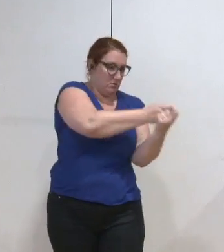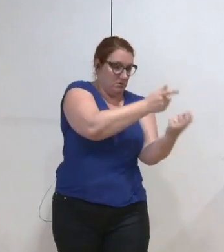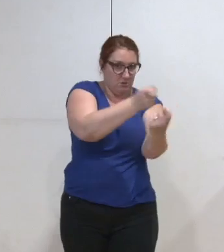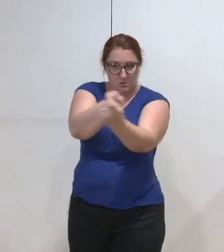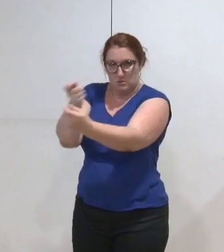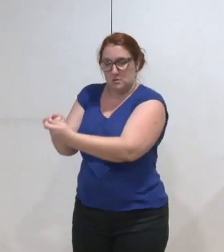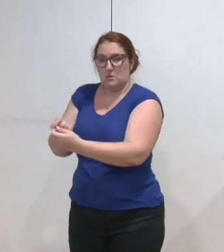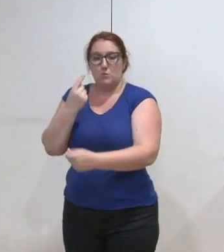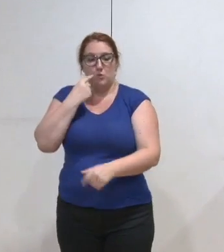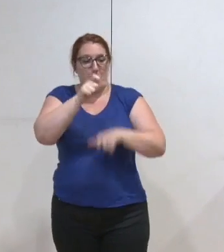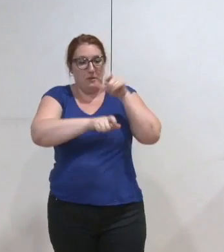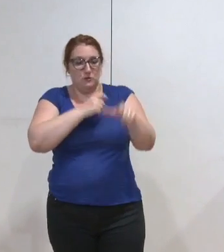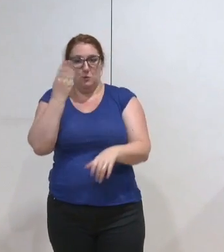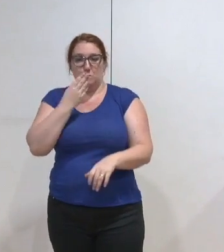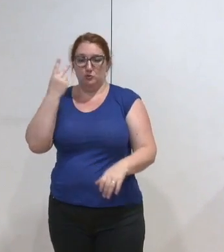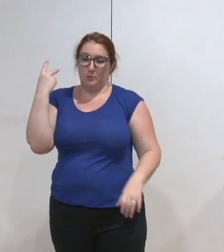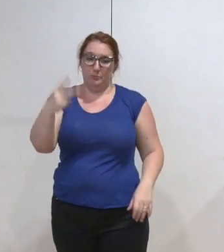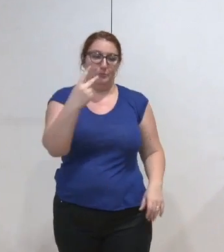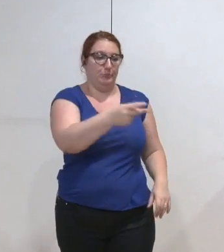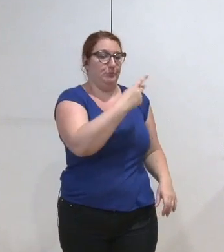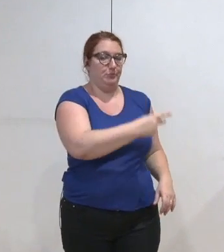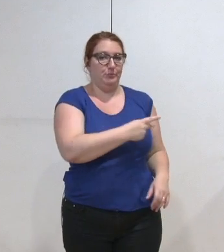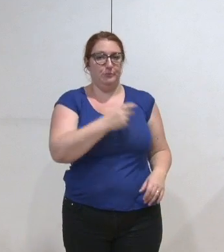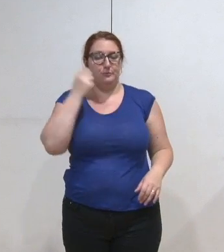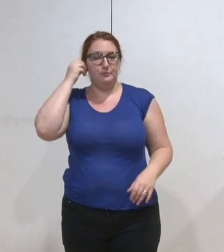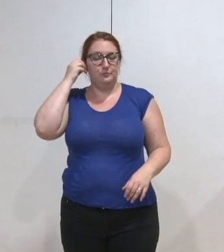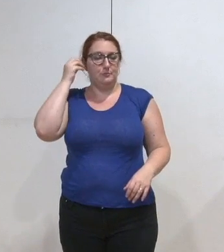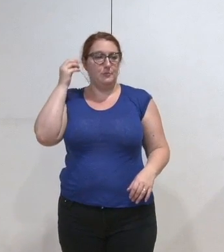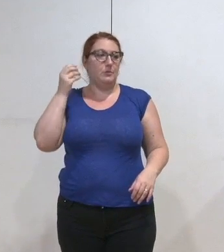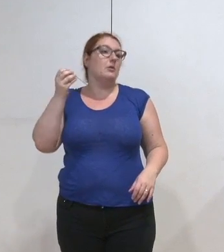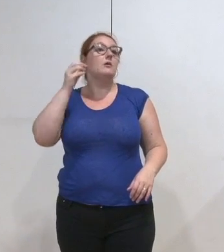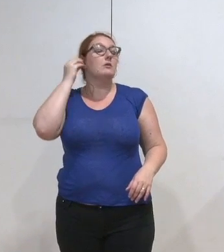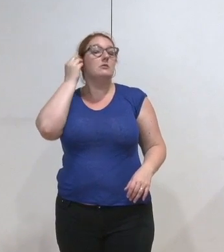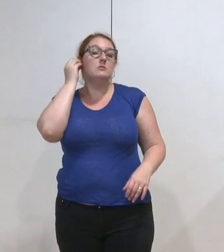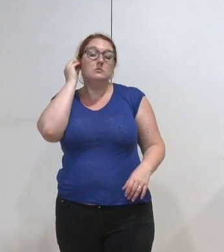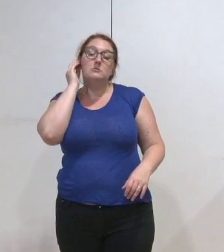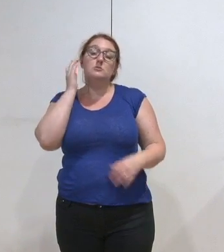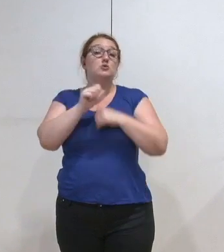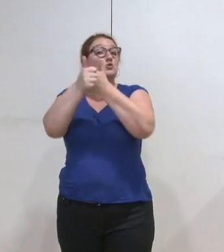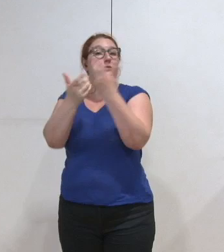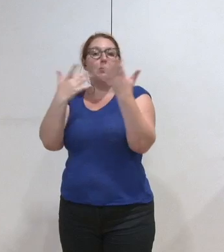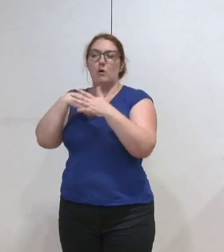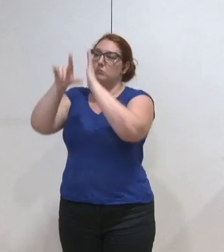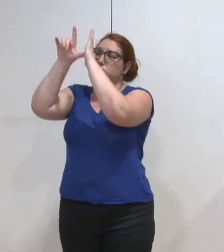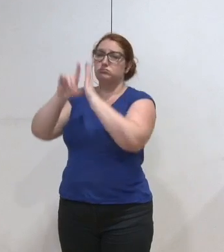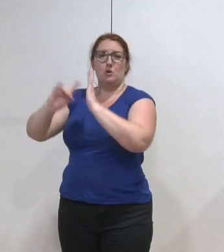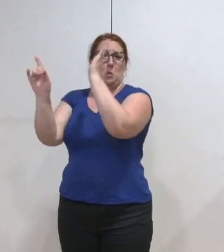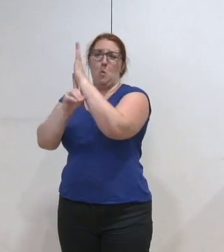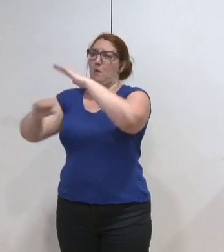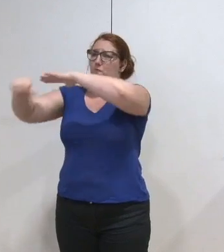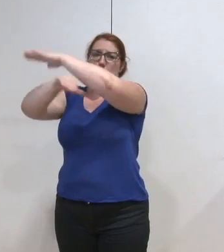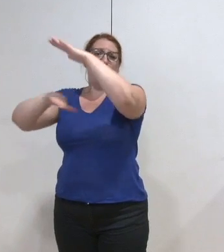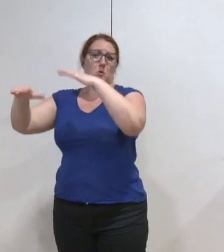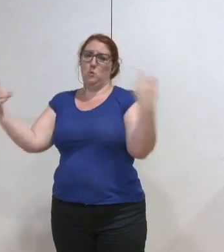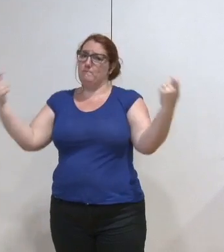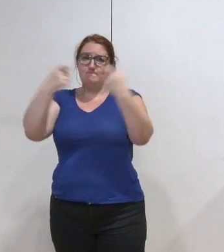répondre aux besoins des personnes sur la base de ces de ces droits fondamentaux que nous avons souligné et au